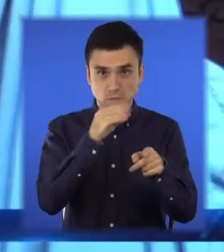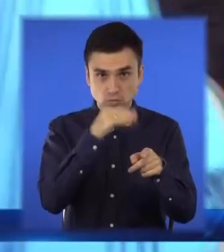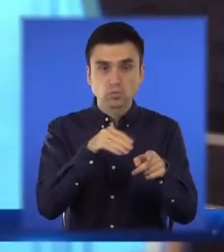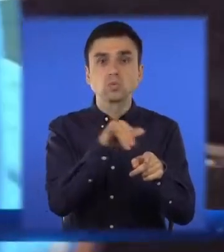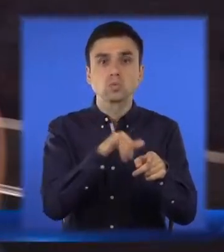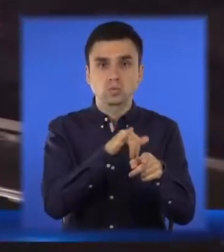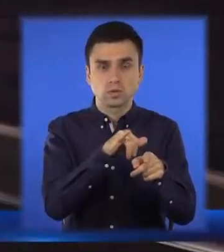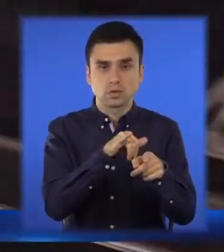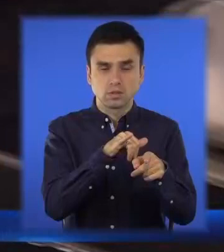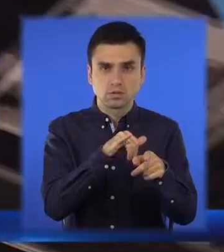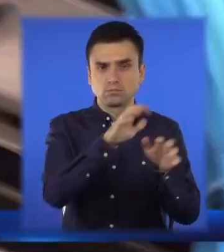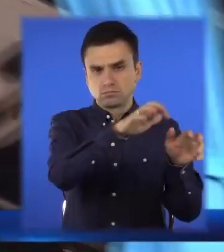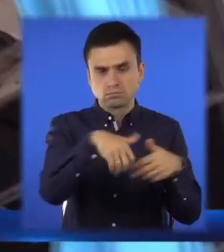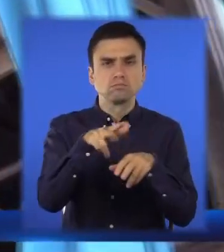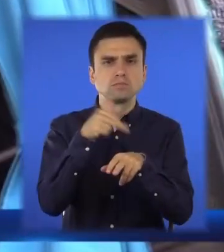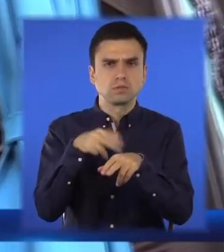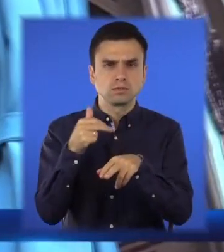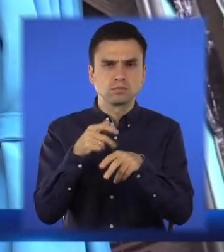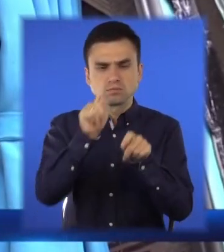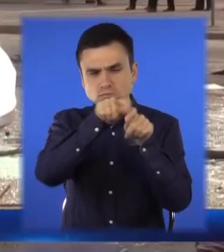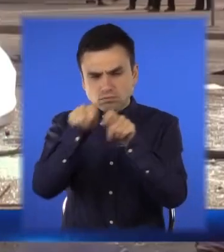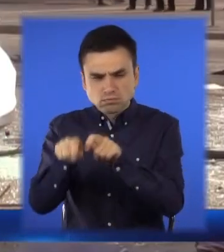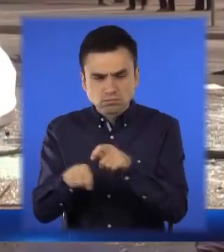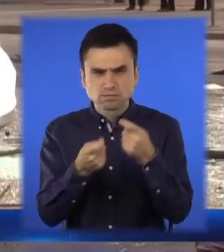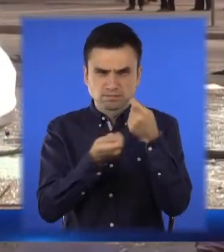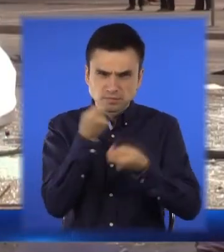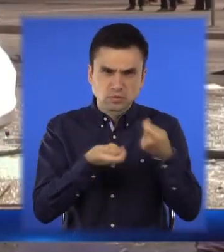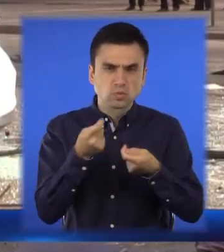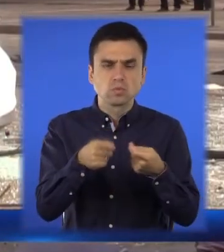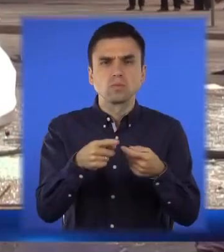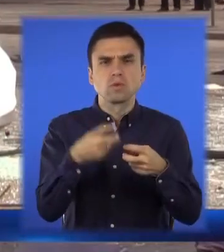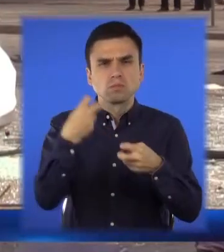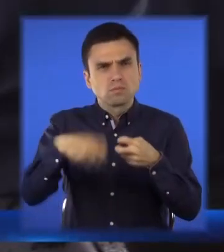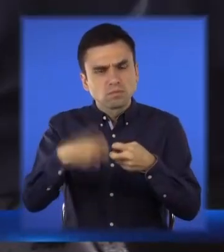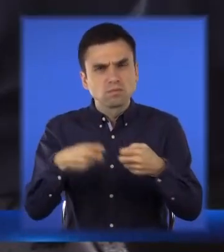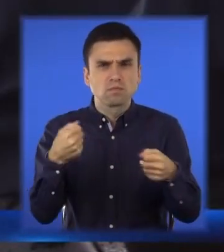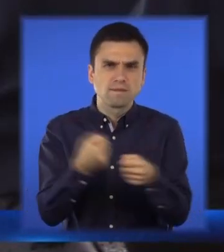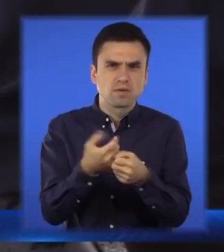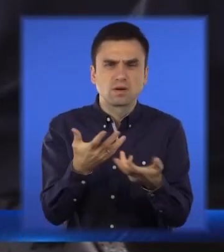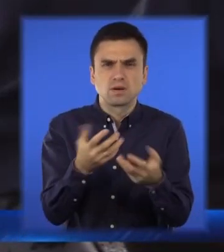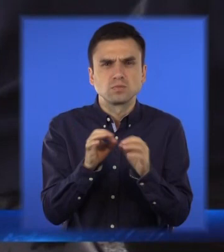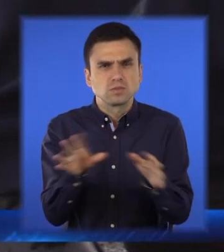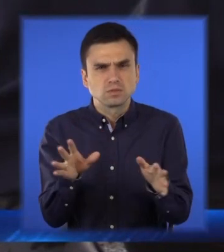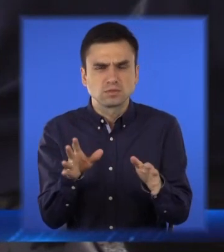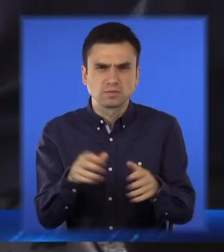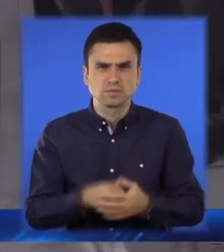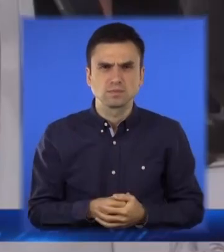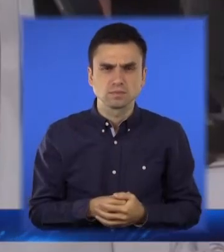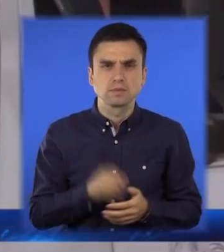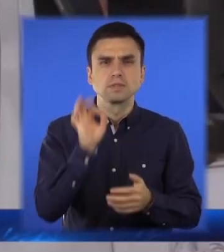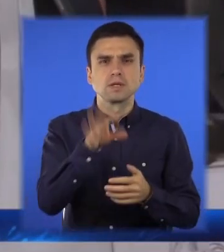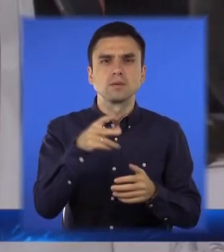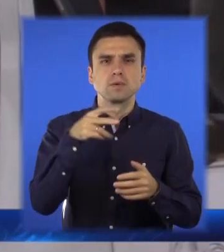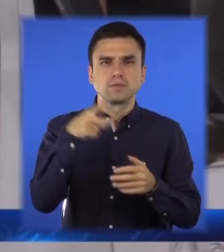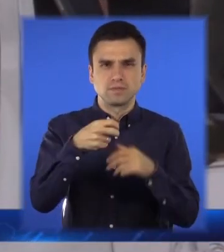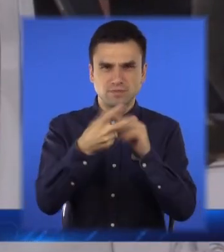аби встановити, чи були порушення в експлуатації транспортного засобу. Нагадаю, у квітні 2018-го біля Криворізької міськради сталася гучна аварія за